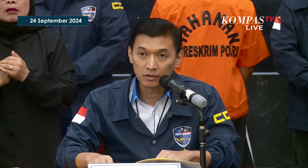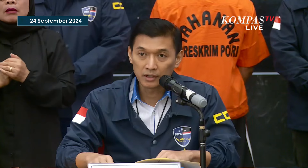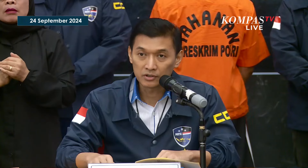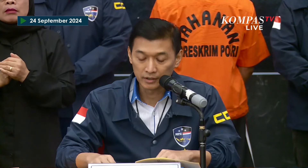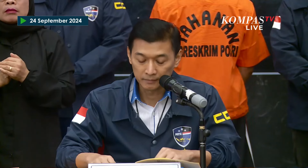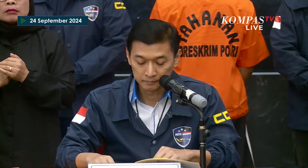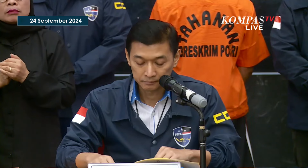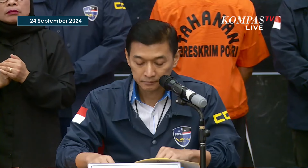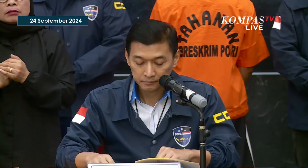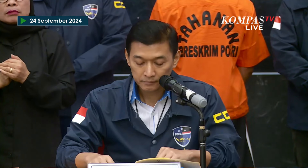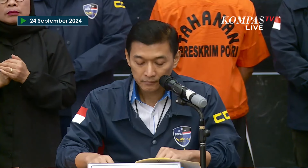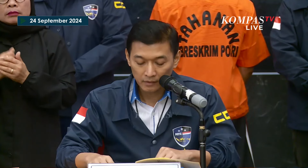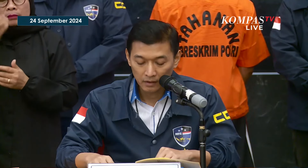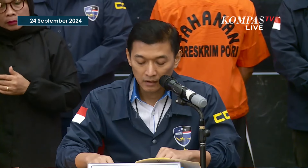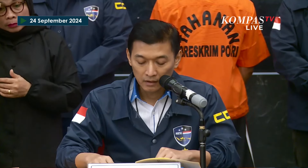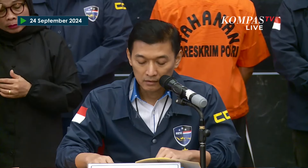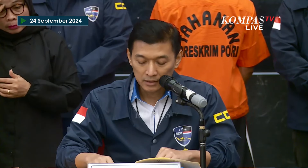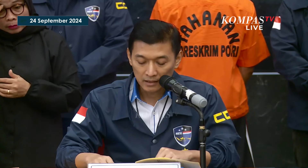https://bridgeforum.st.